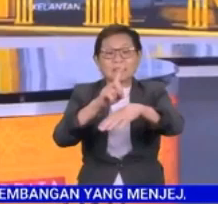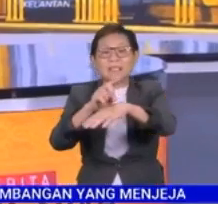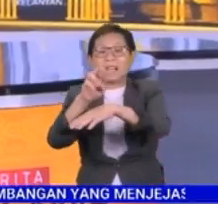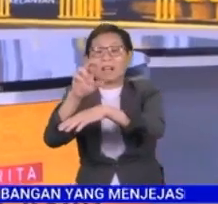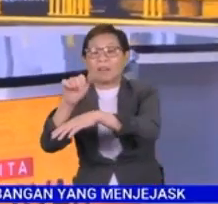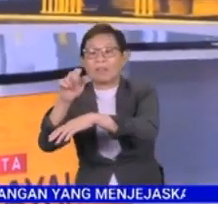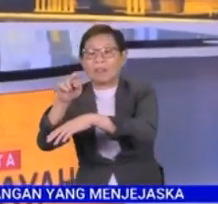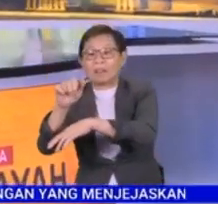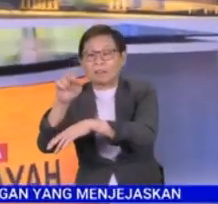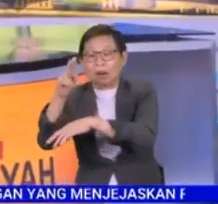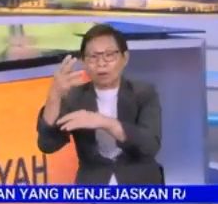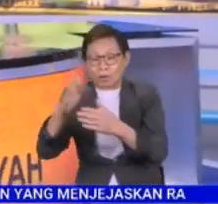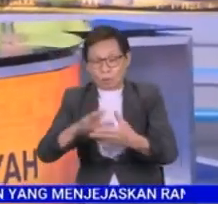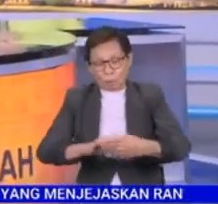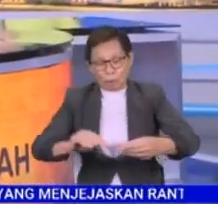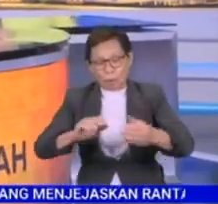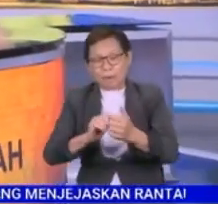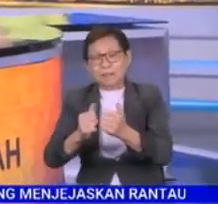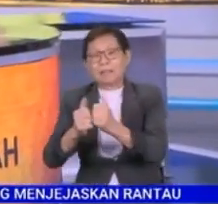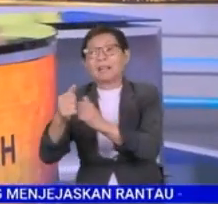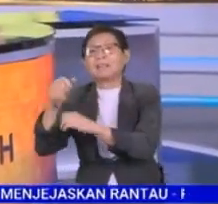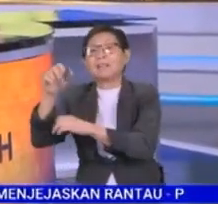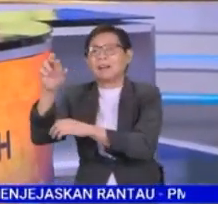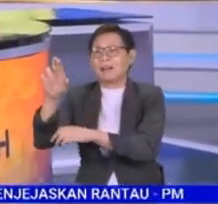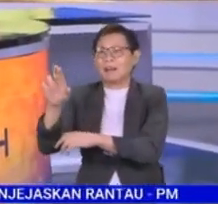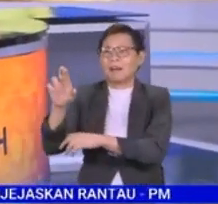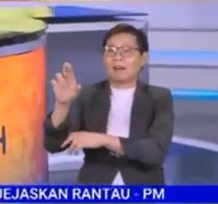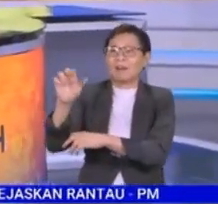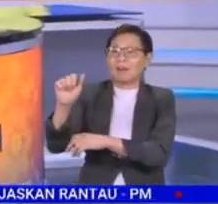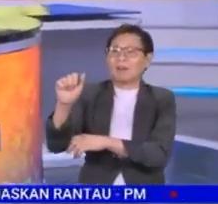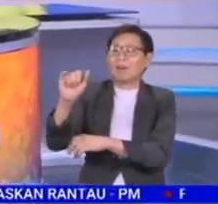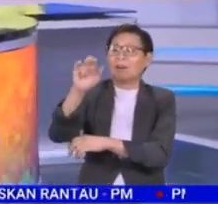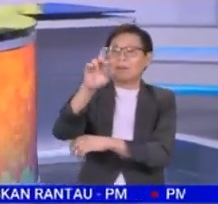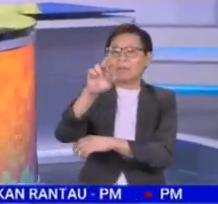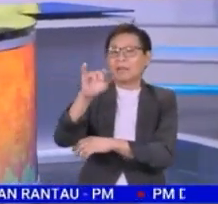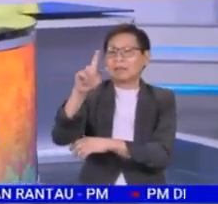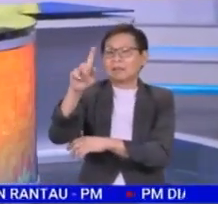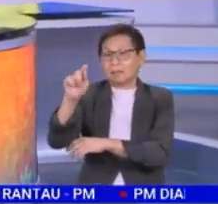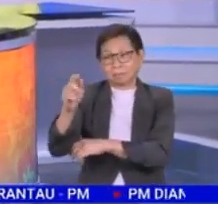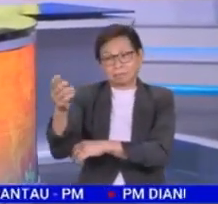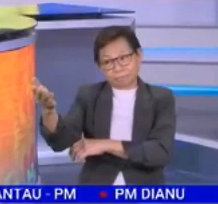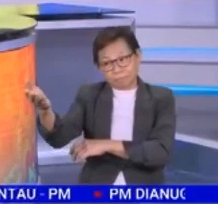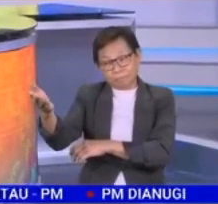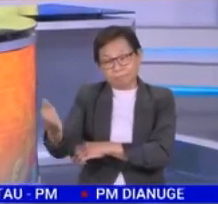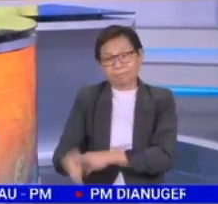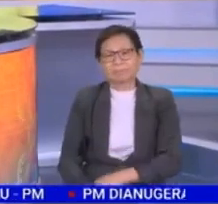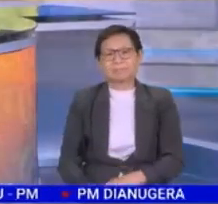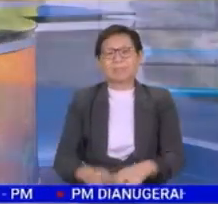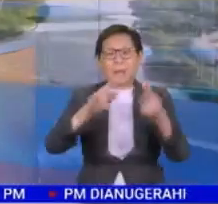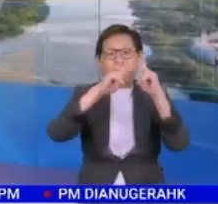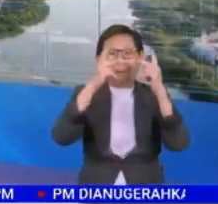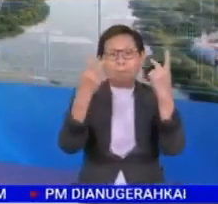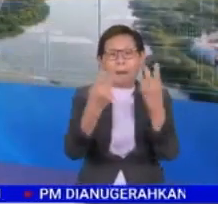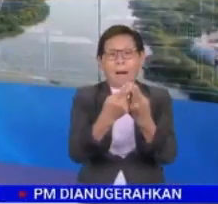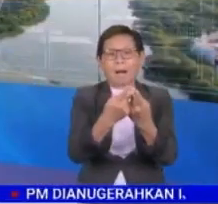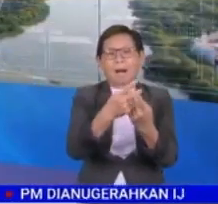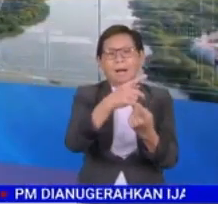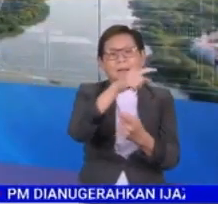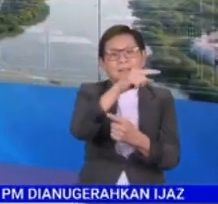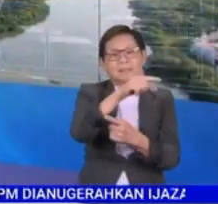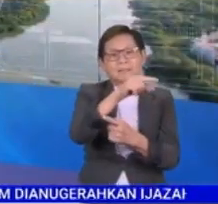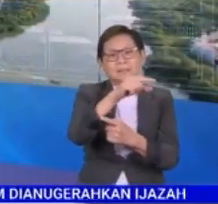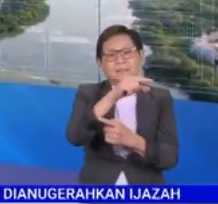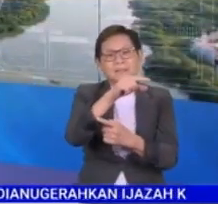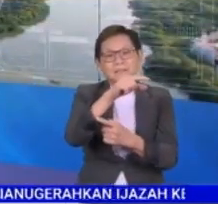penyampai berita aloysis Malik di kota kita Iya dia kehadiran party gagasan rakyat